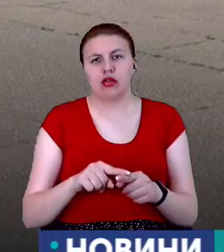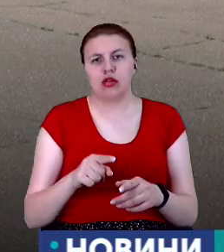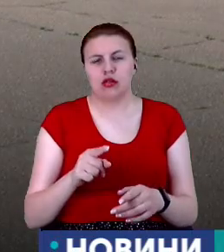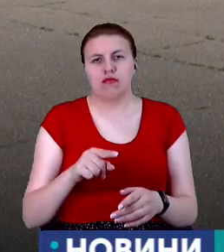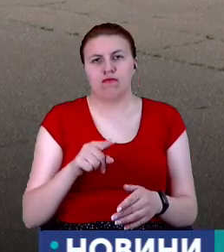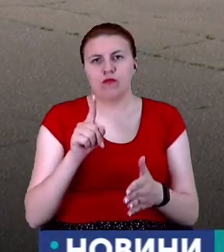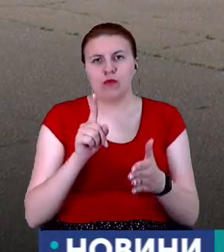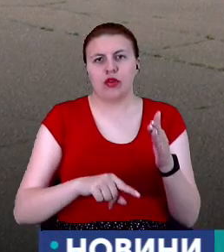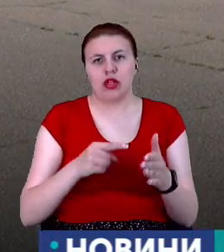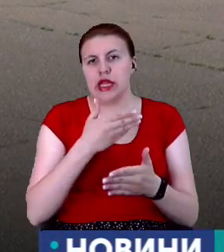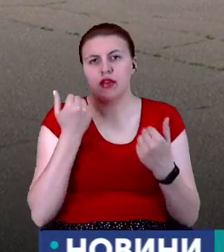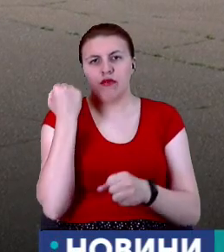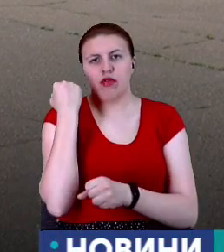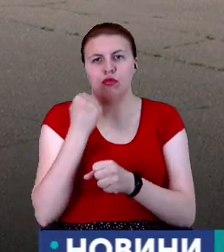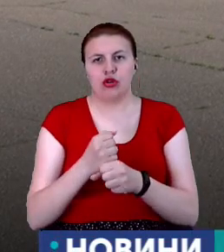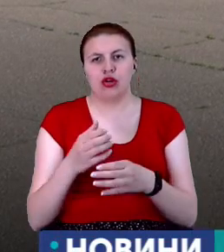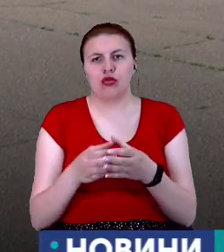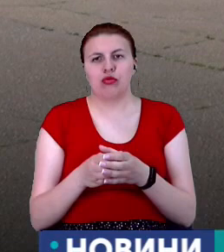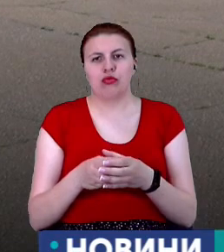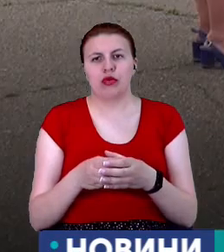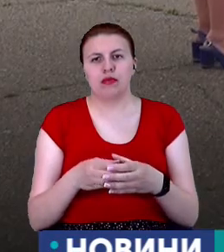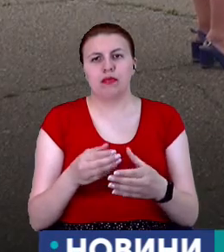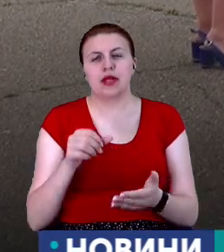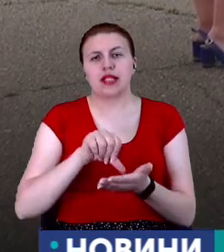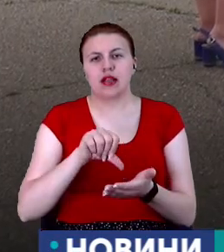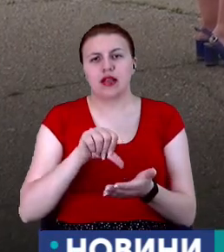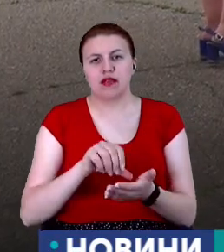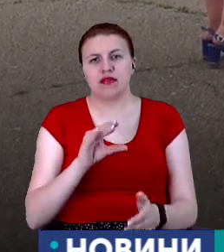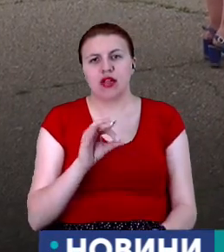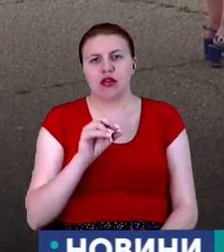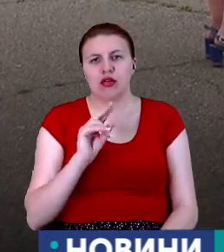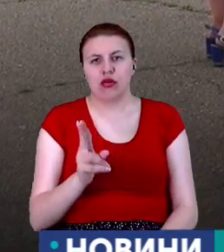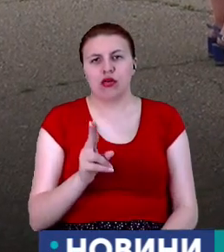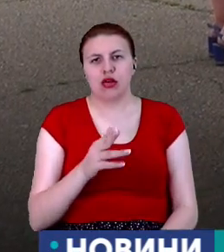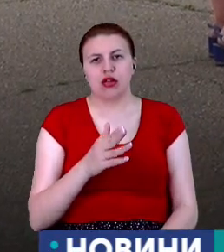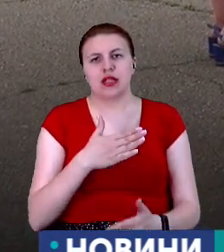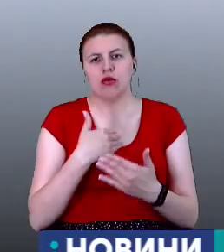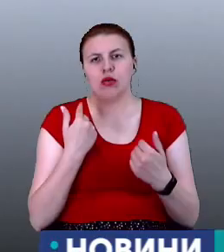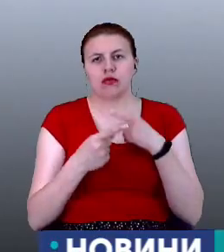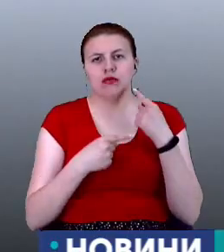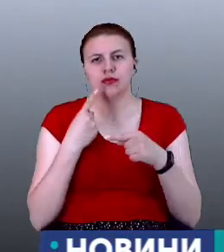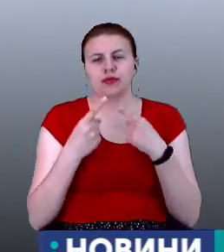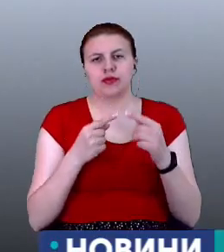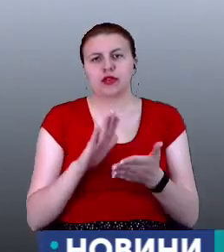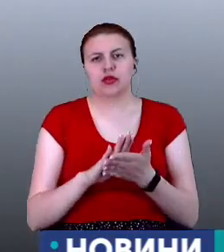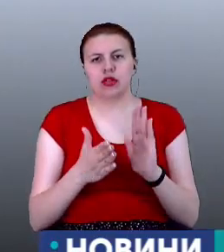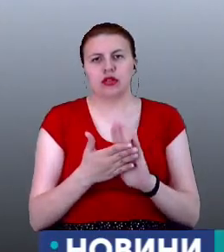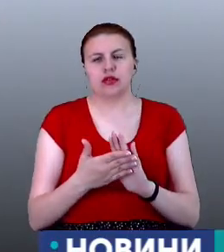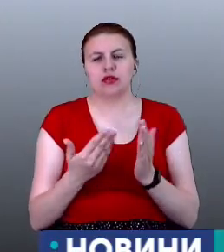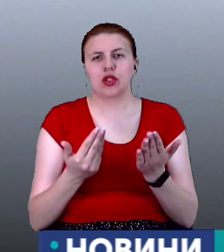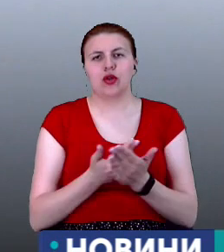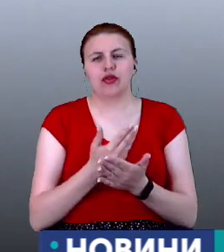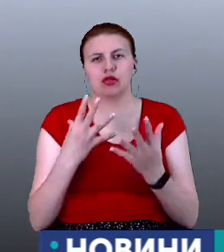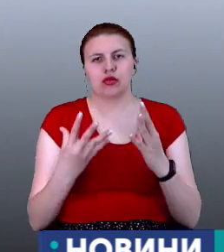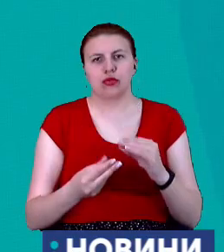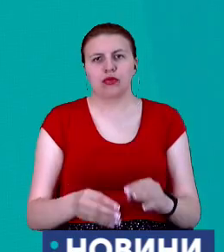группе. Представники житлосервісу «Світанок» коментувати ситуацію не захотіли. Владислав Уколов, Анастасія Куліш, Олександр Голєнко. Новини на